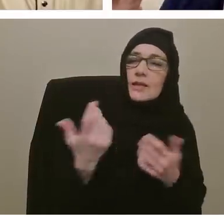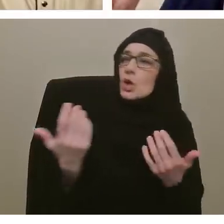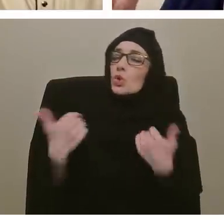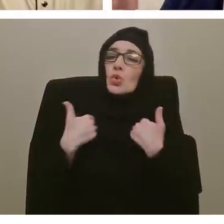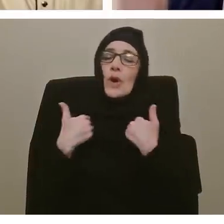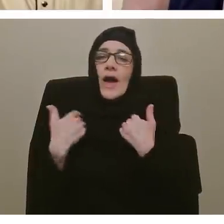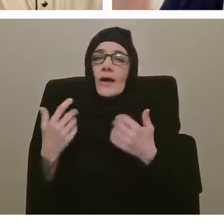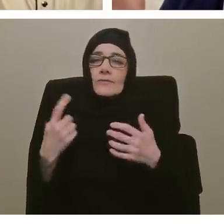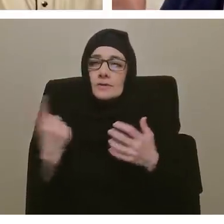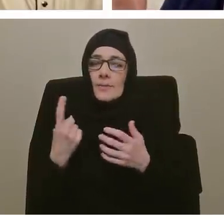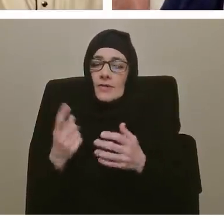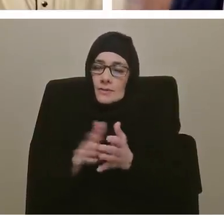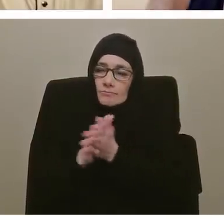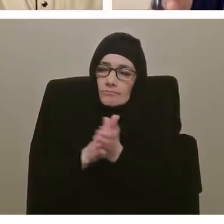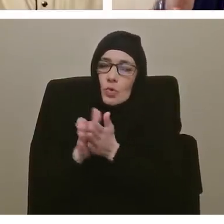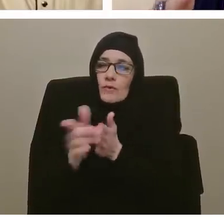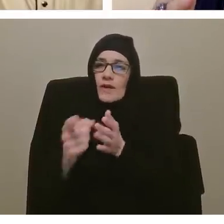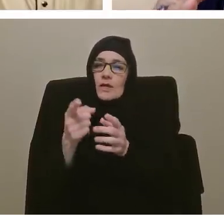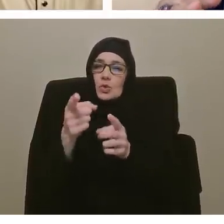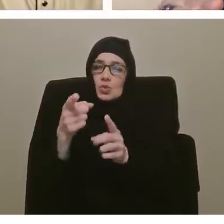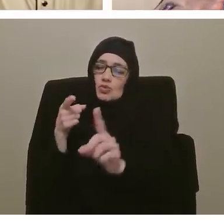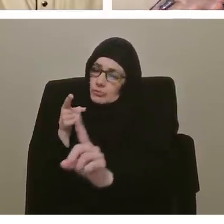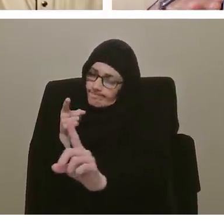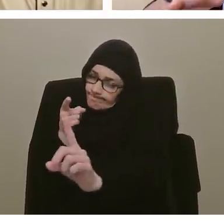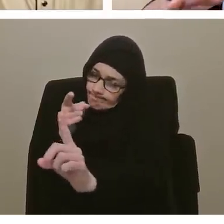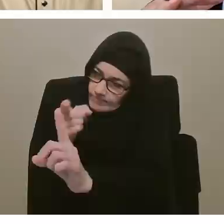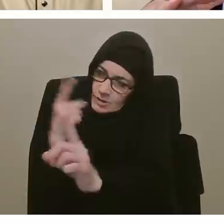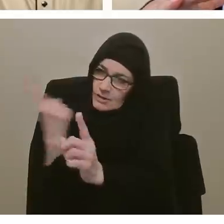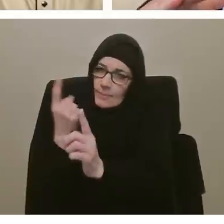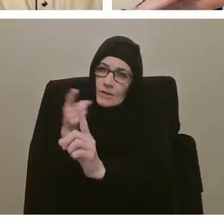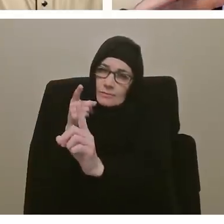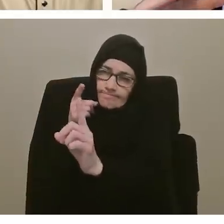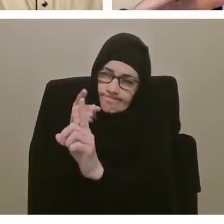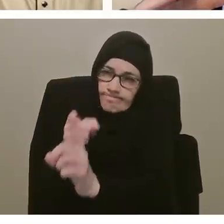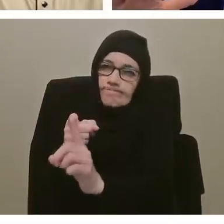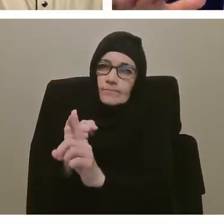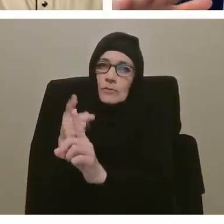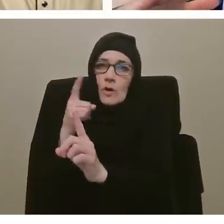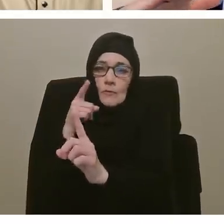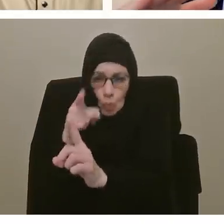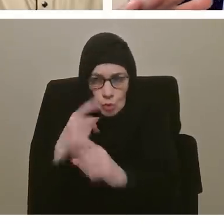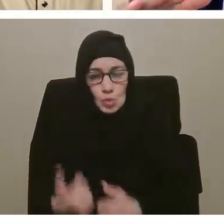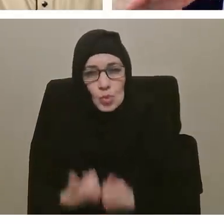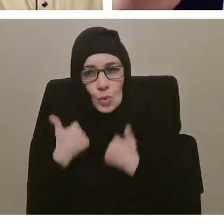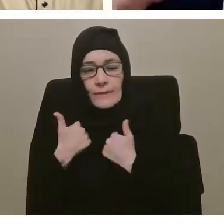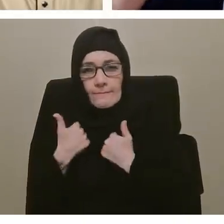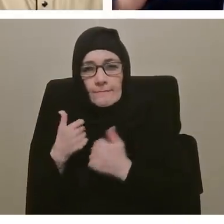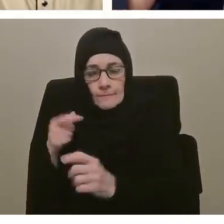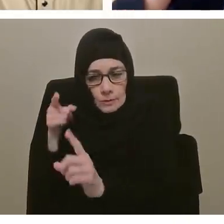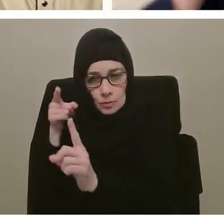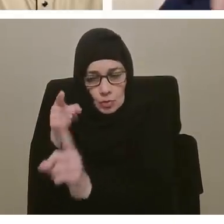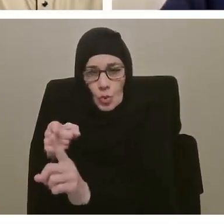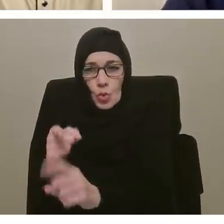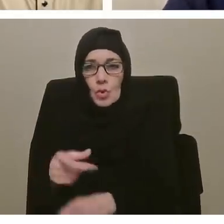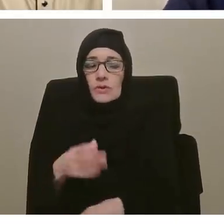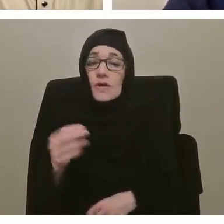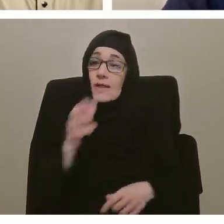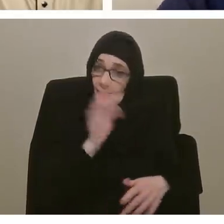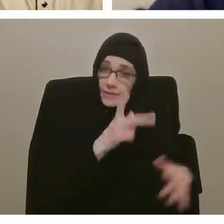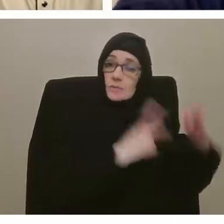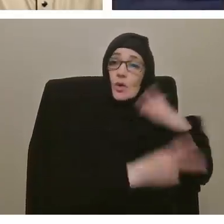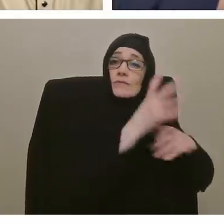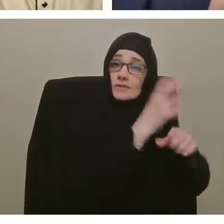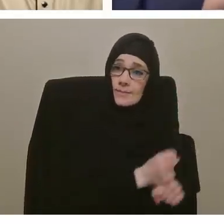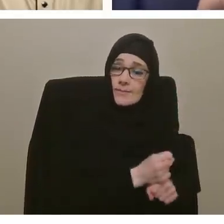to live through and towards. And that's why the Prophet ﷺ was able to give, and to give not just to this his